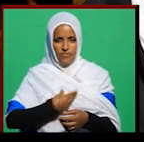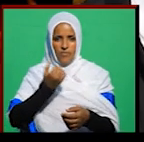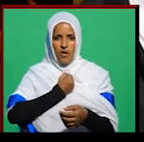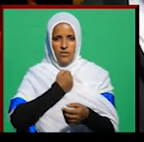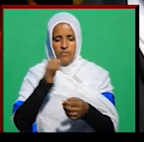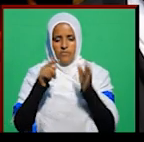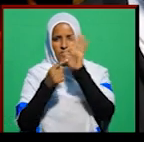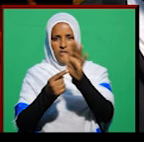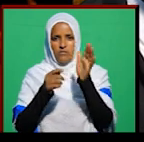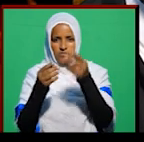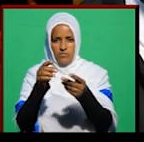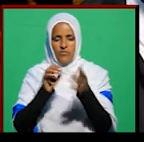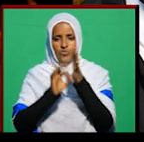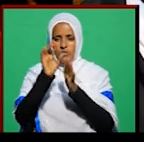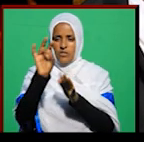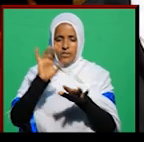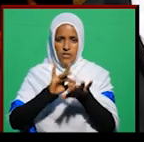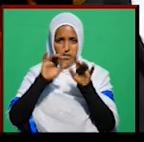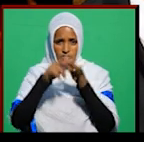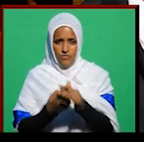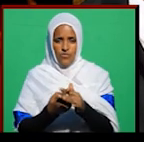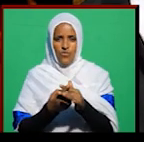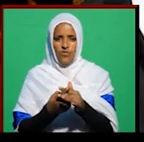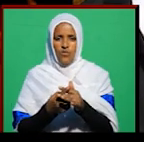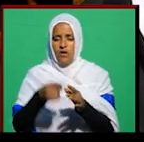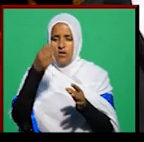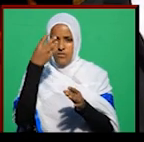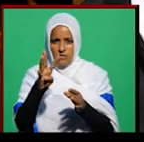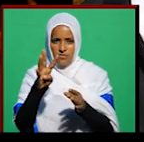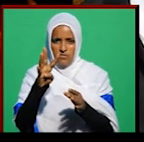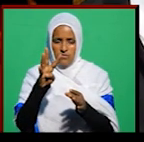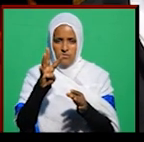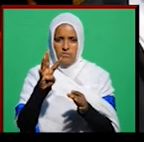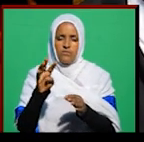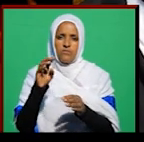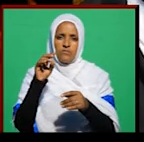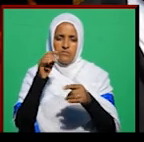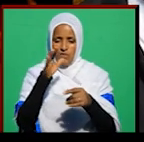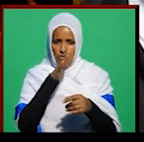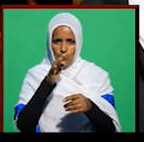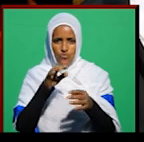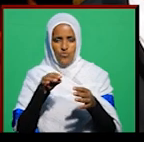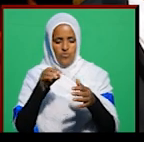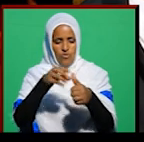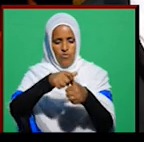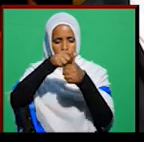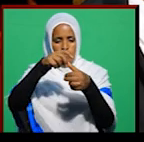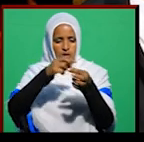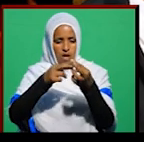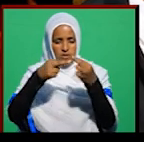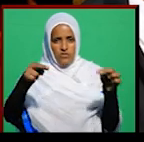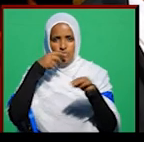አሳይቷል። በሉቃስ ወንጌል ምዕራፍ 2 ከቁጥር 7 ጀምሮ አሰረቶ እሙ መንኮብያቲሁ እናቱ